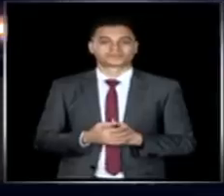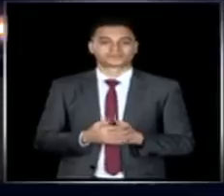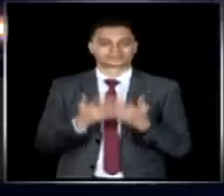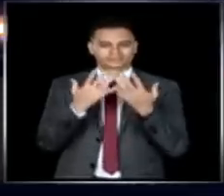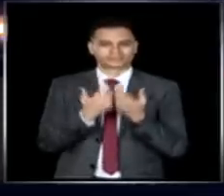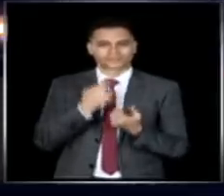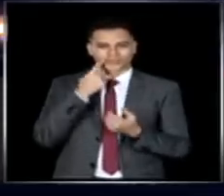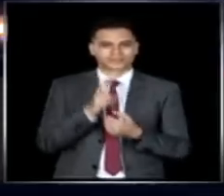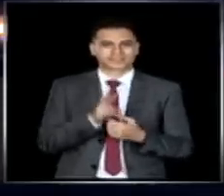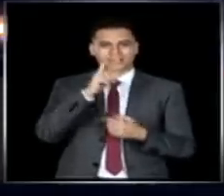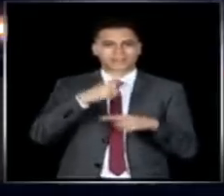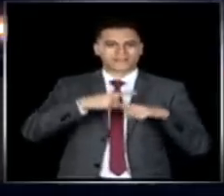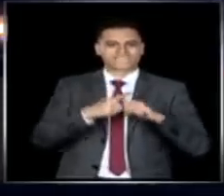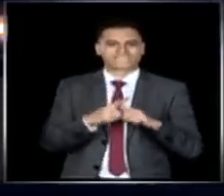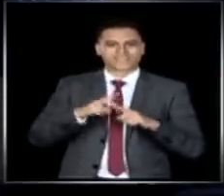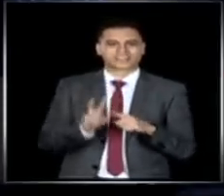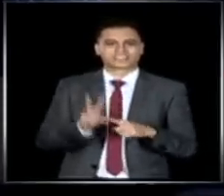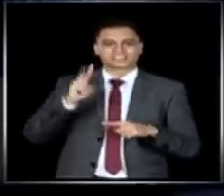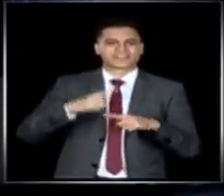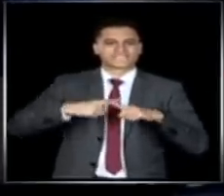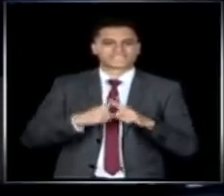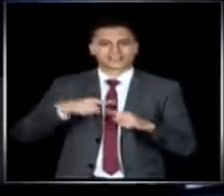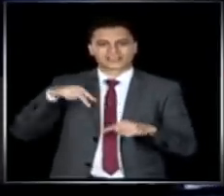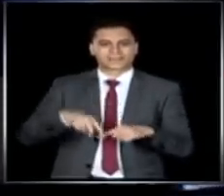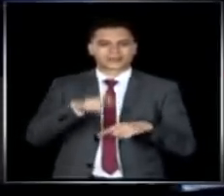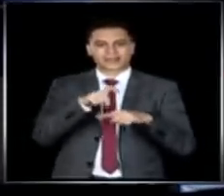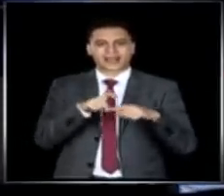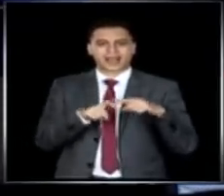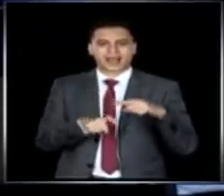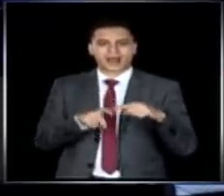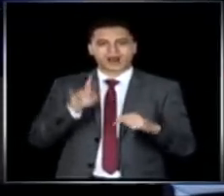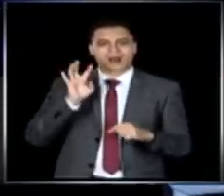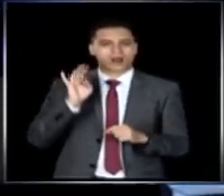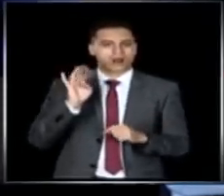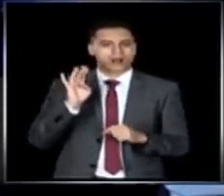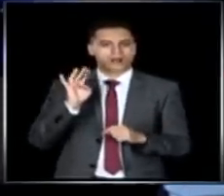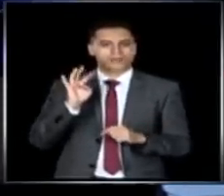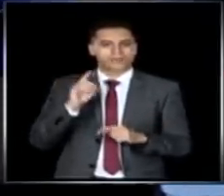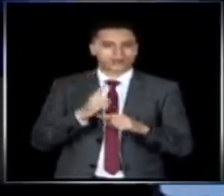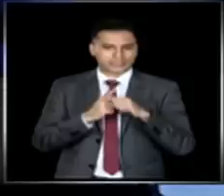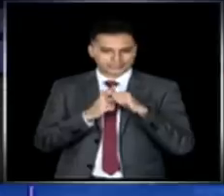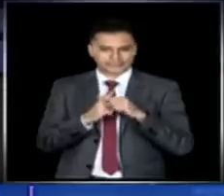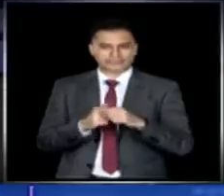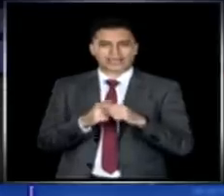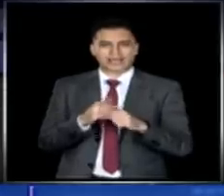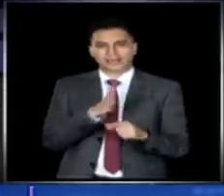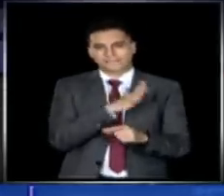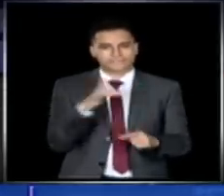حل المسألة الآتية: 7 في 7 في 8 على 4